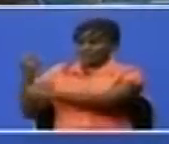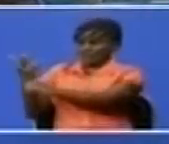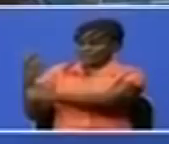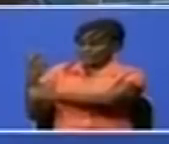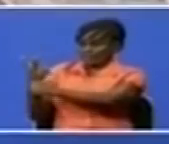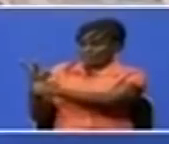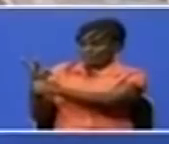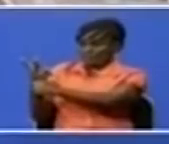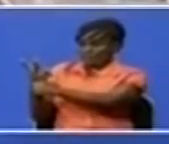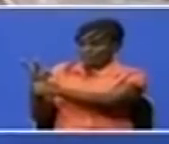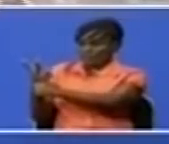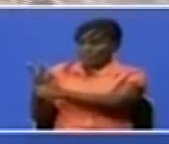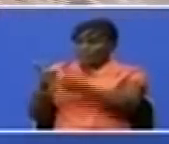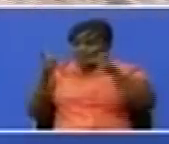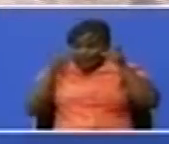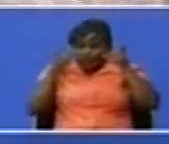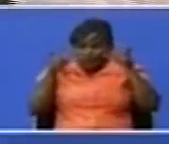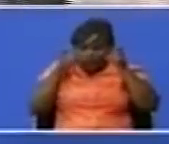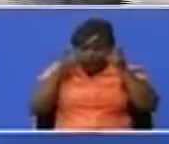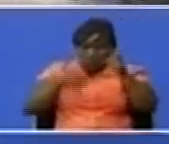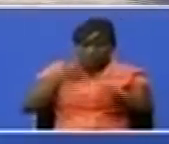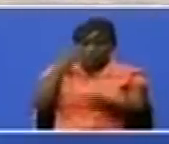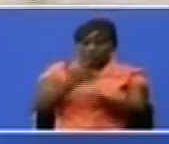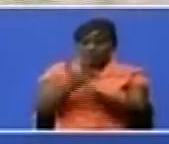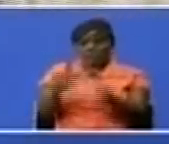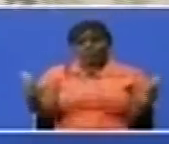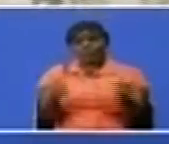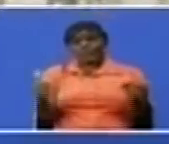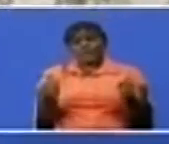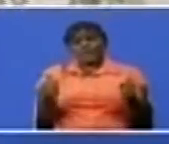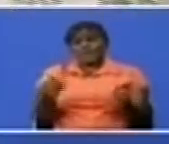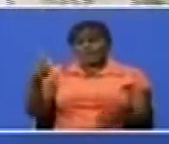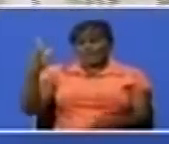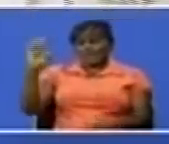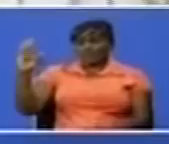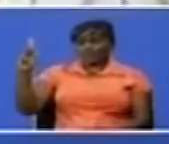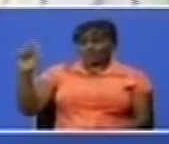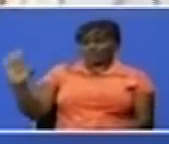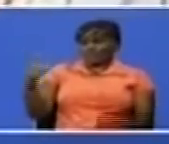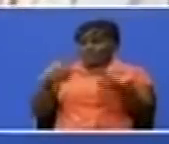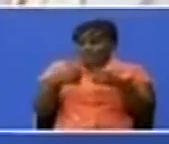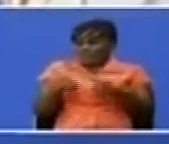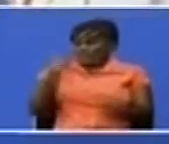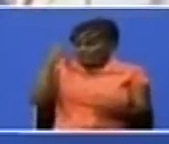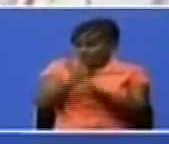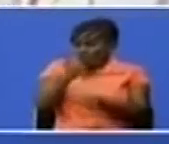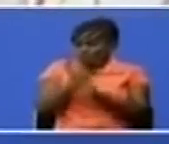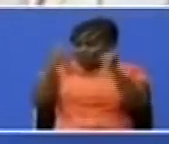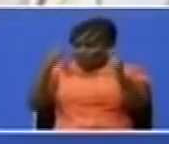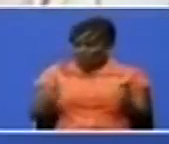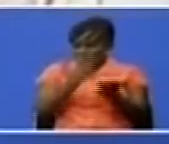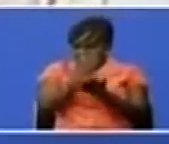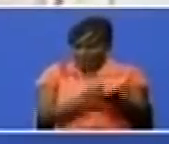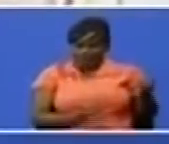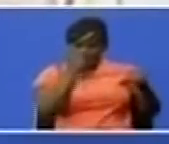uwanja wa Kasarani. Timu ya Nakumat imekuwa na msimu wa kufana mwaka huu kwenye ligi ya FKF. Lakini kibarua kitakuwa kwenye nusu finali ya